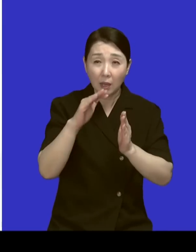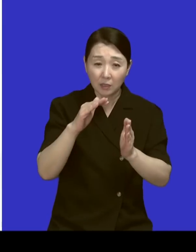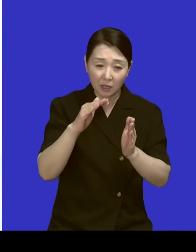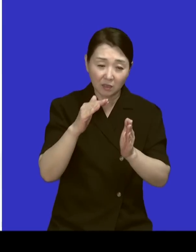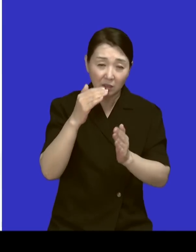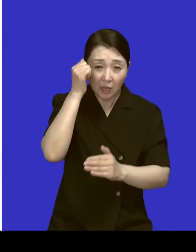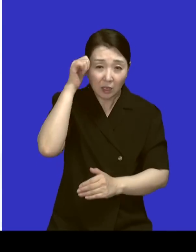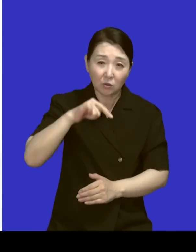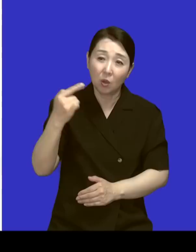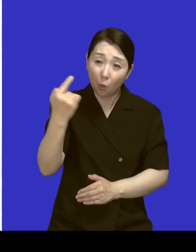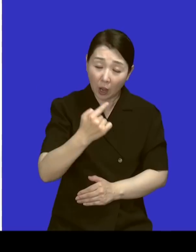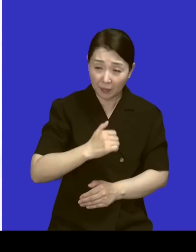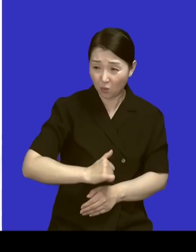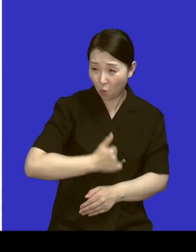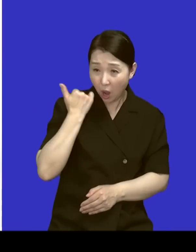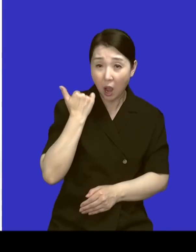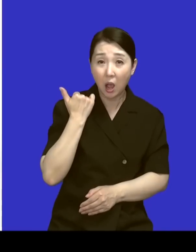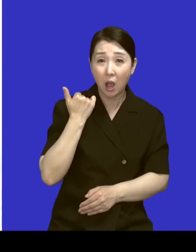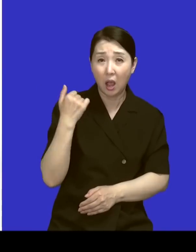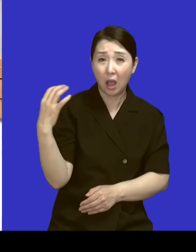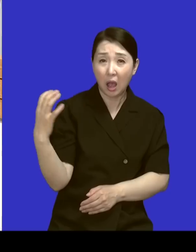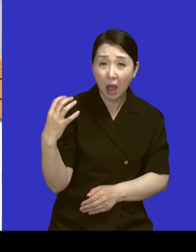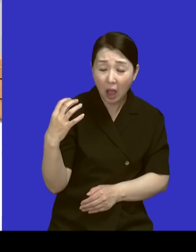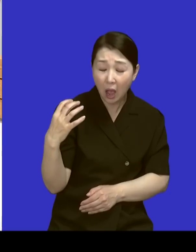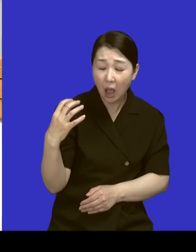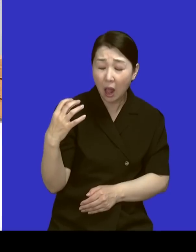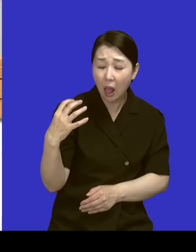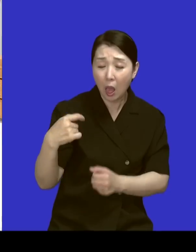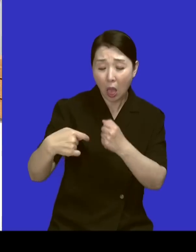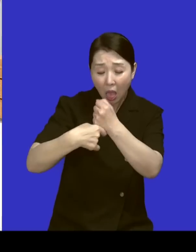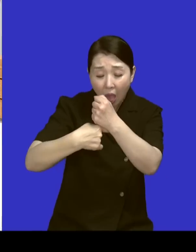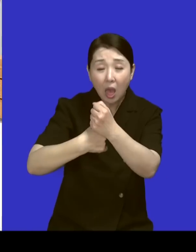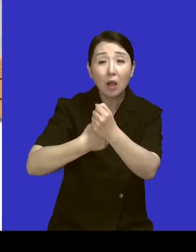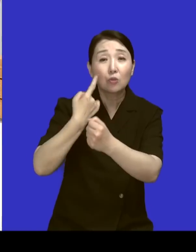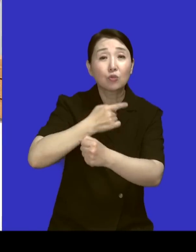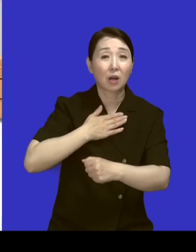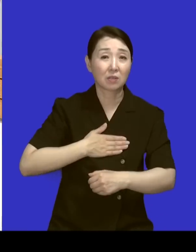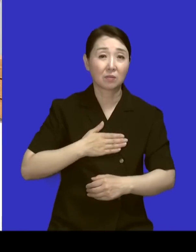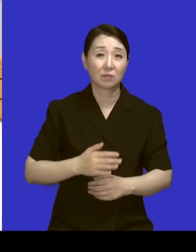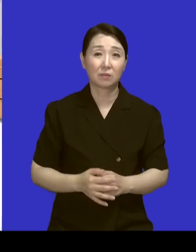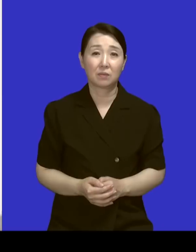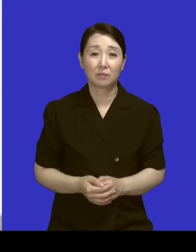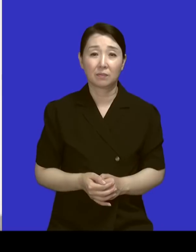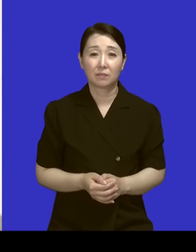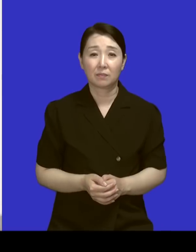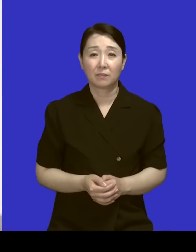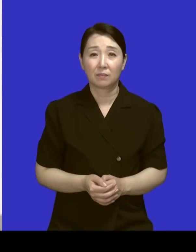저는 걔네들이 저한테 화를 내거나 막 따질 줄 알았거든요. 예.